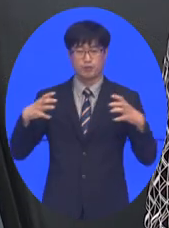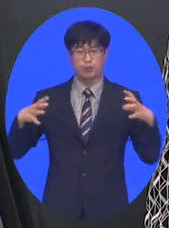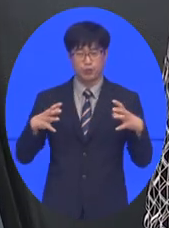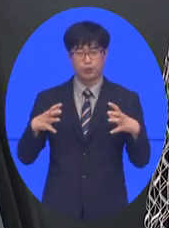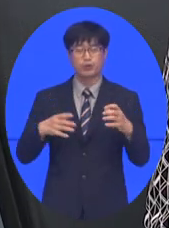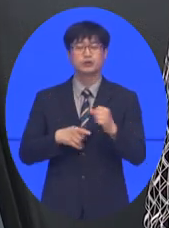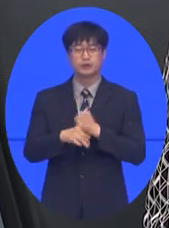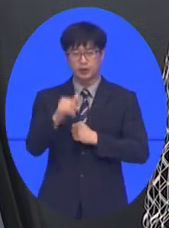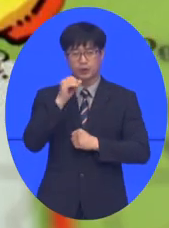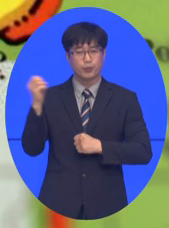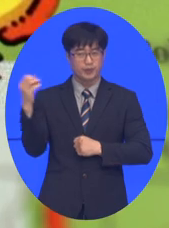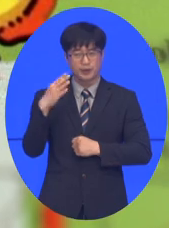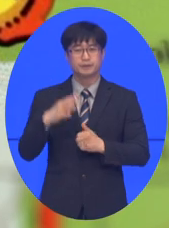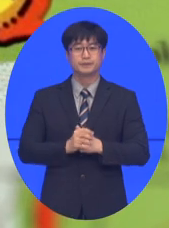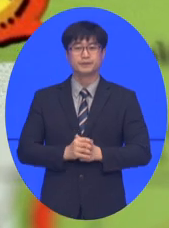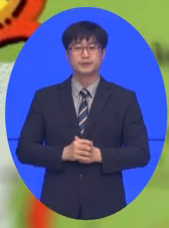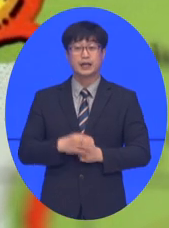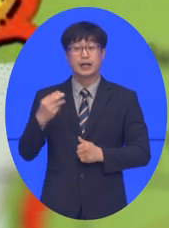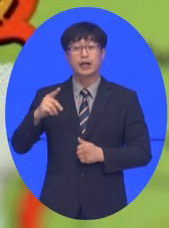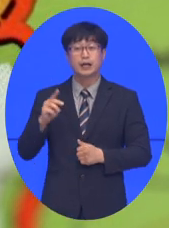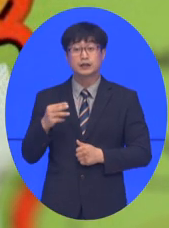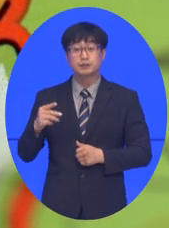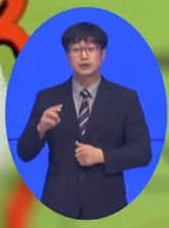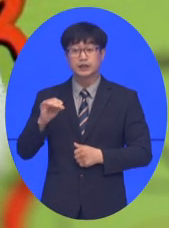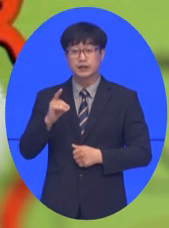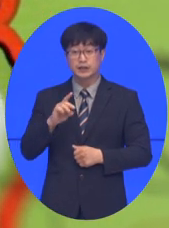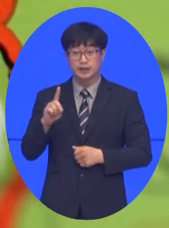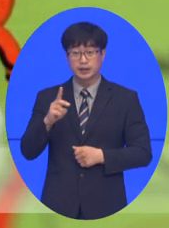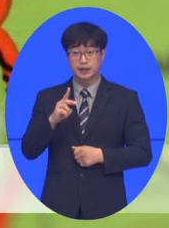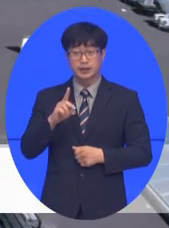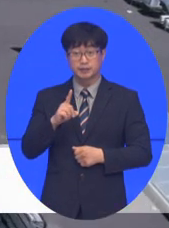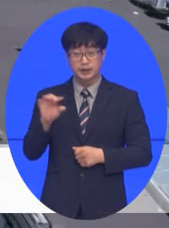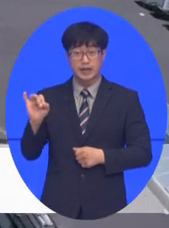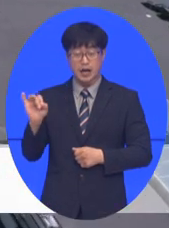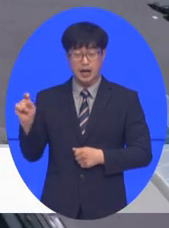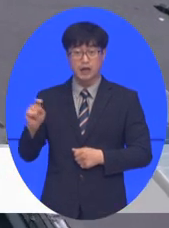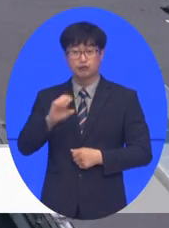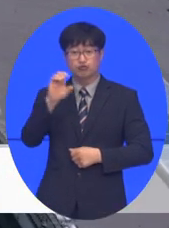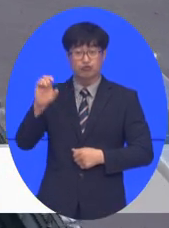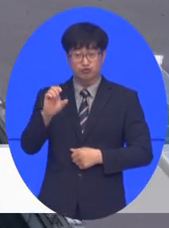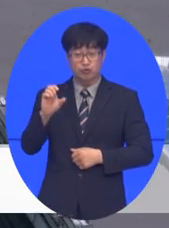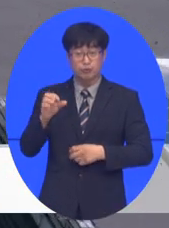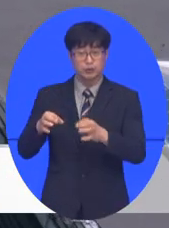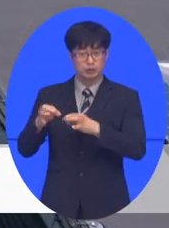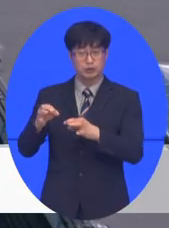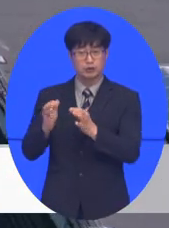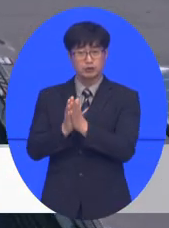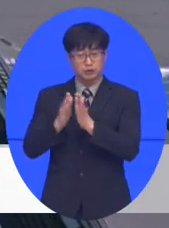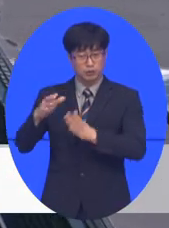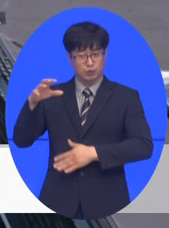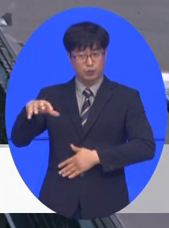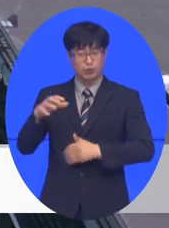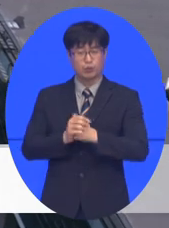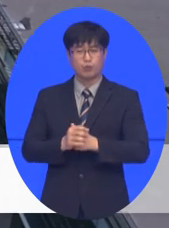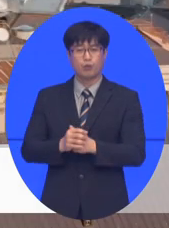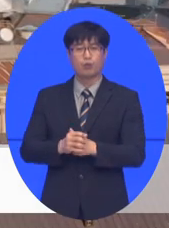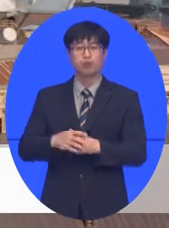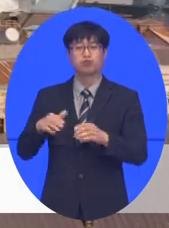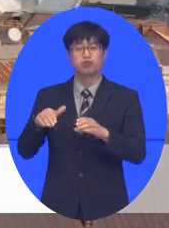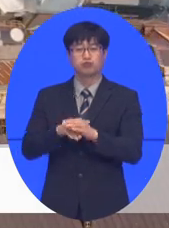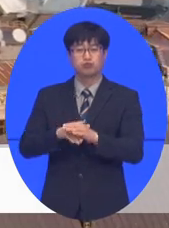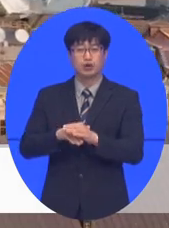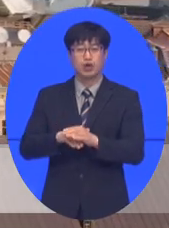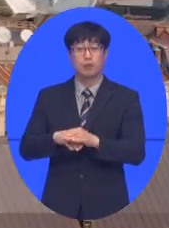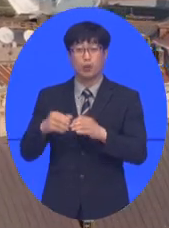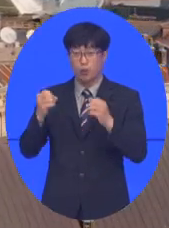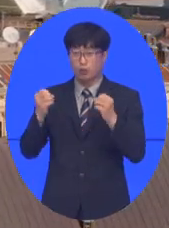있다며 화답했습니다. 라트비아는 유럽 시장 진출 관문으로 북유럽의 무역과 산업, 문화의 강소국으로 불리며